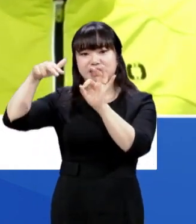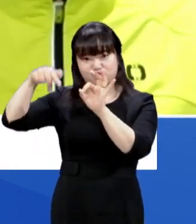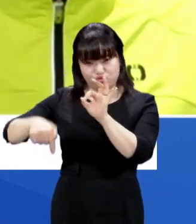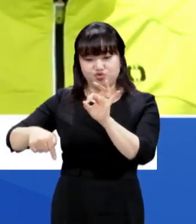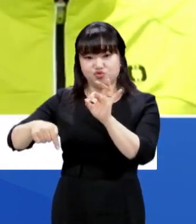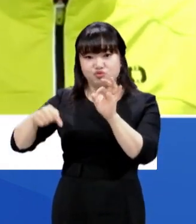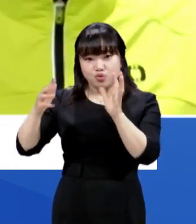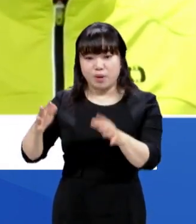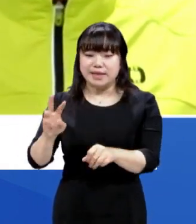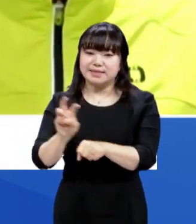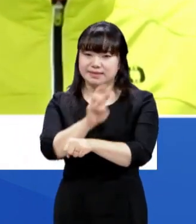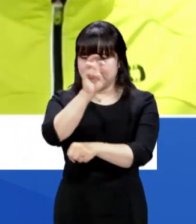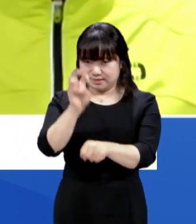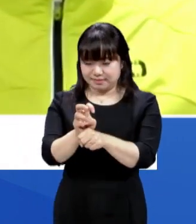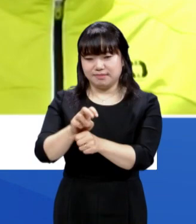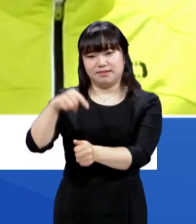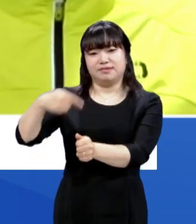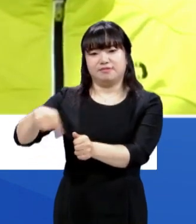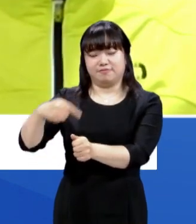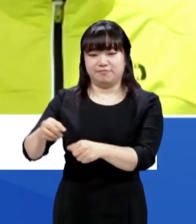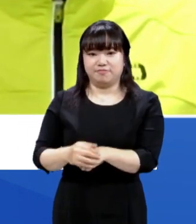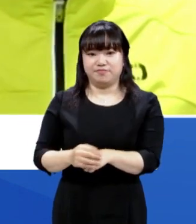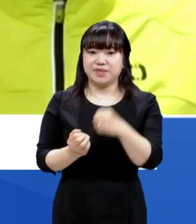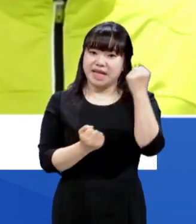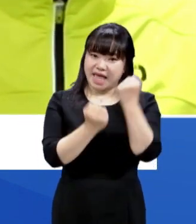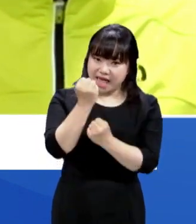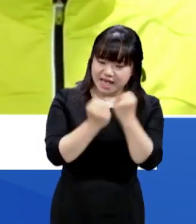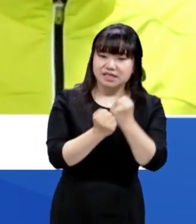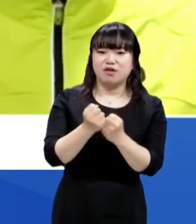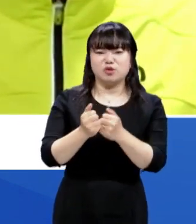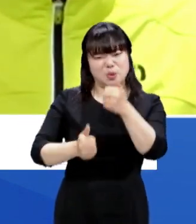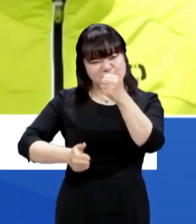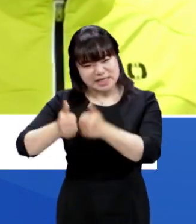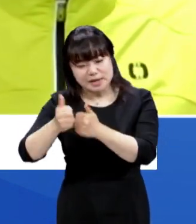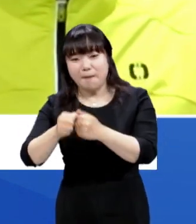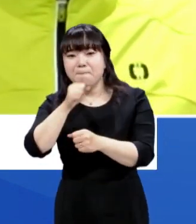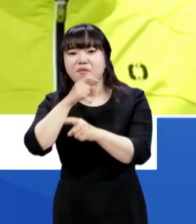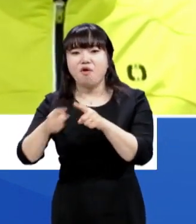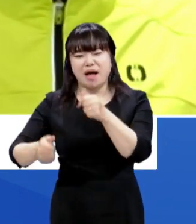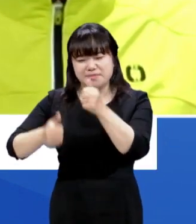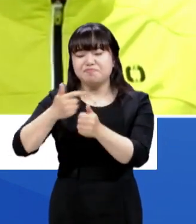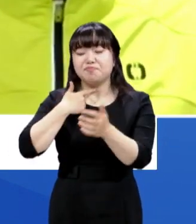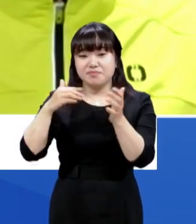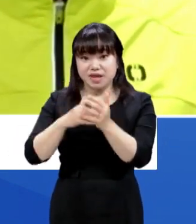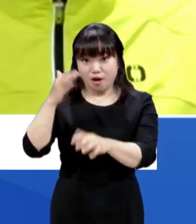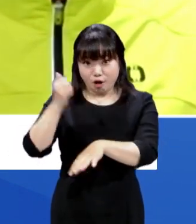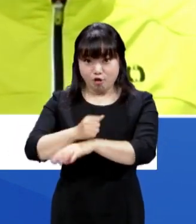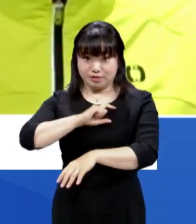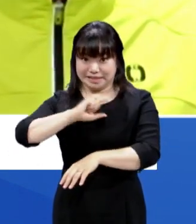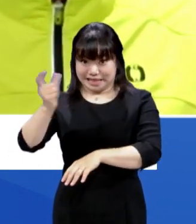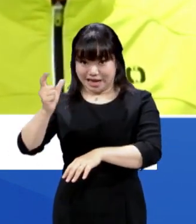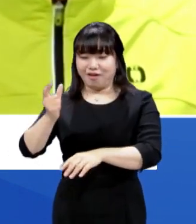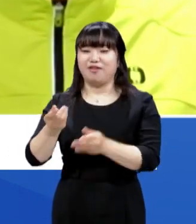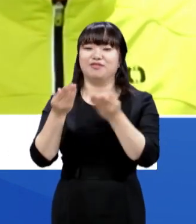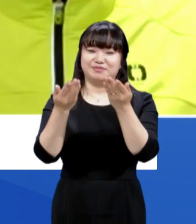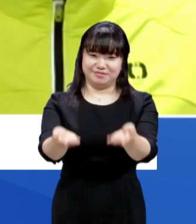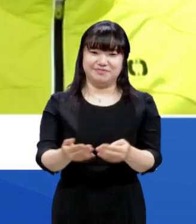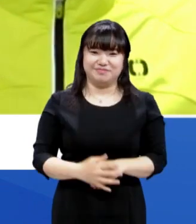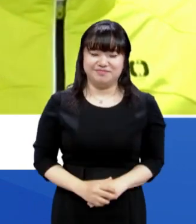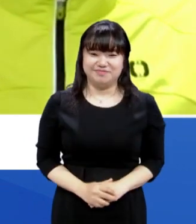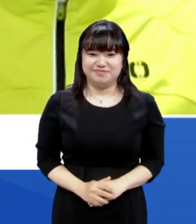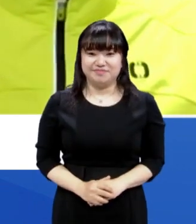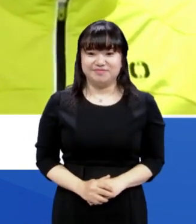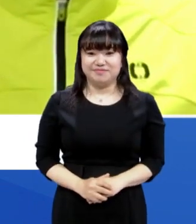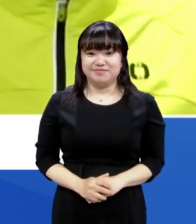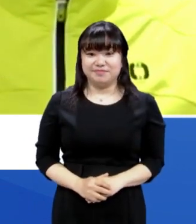30시간 을 이수 합니다 해설 시험 평가 까지 이수하면 문화관광해설사 자격증을 줍니다